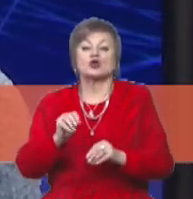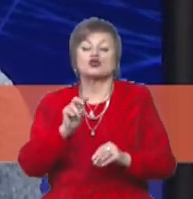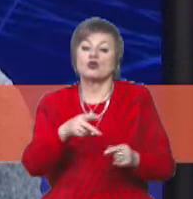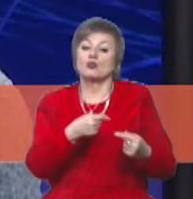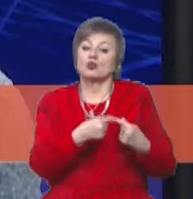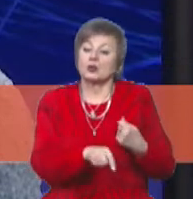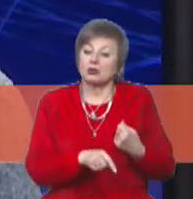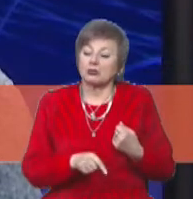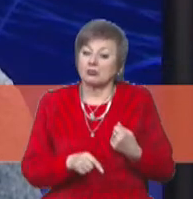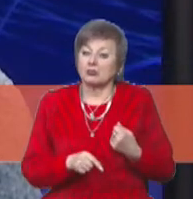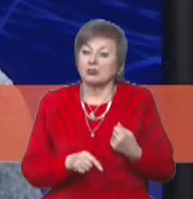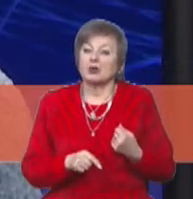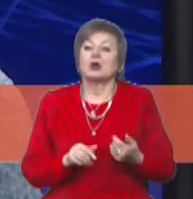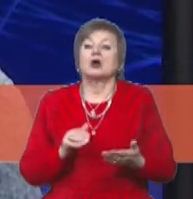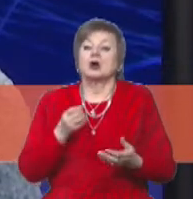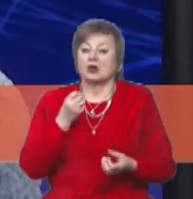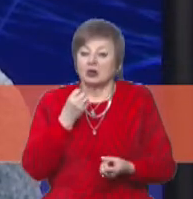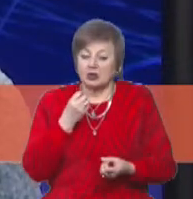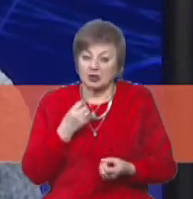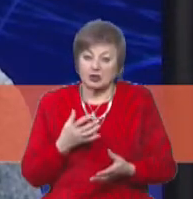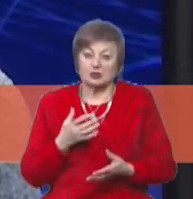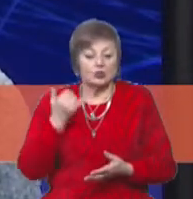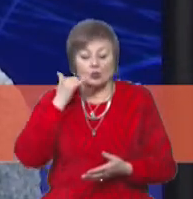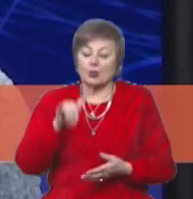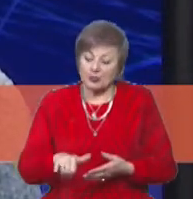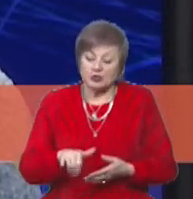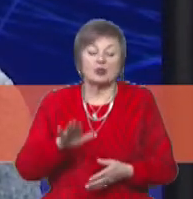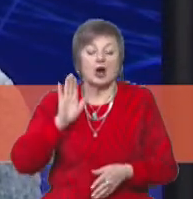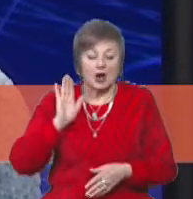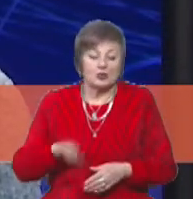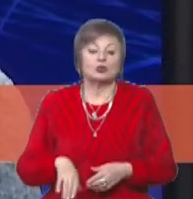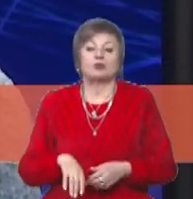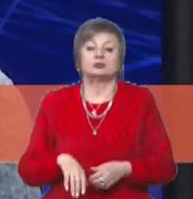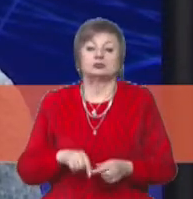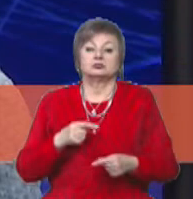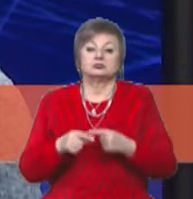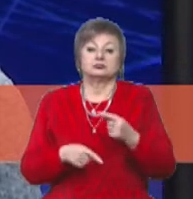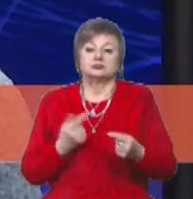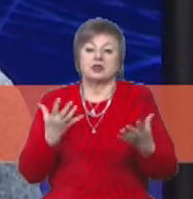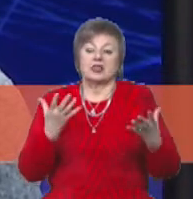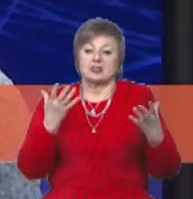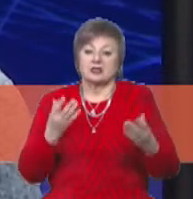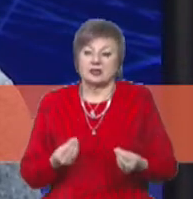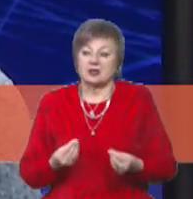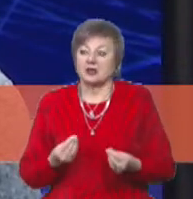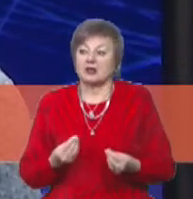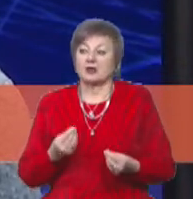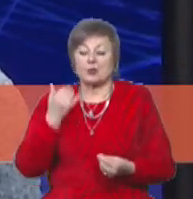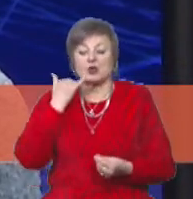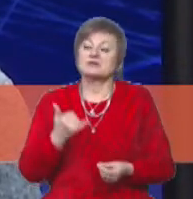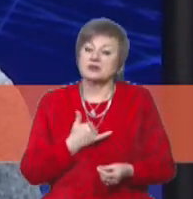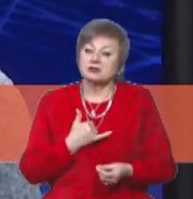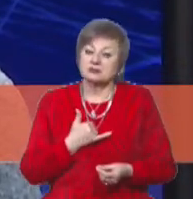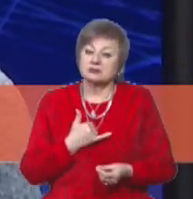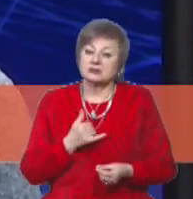іншому. Ага. Він опять облавив мене, поклав трубку, але через декілька днів він передзвонив мені і сказав, що